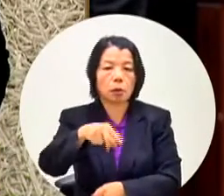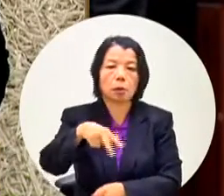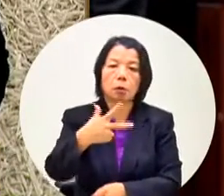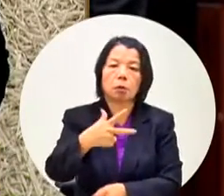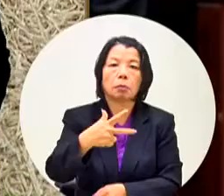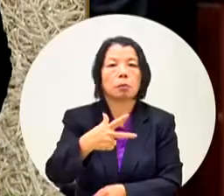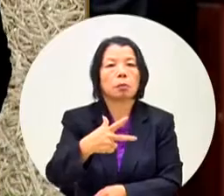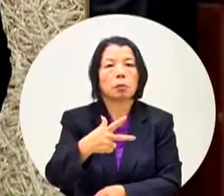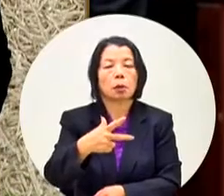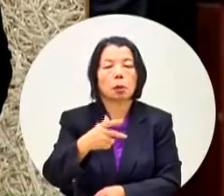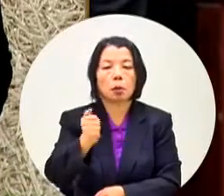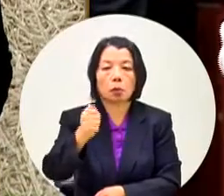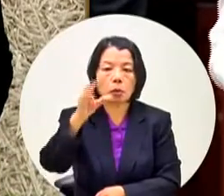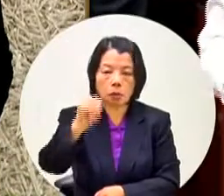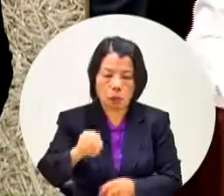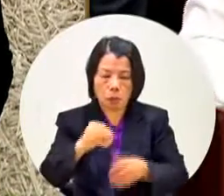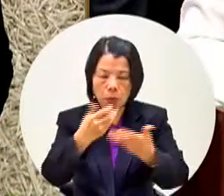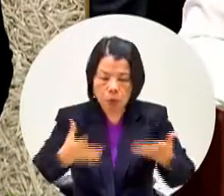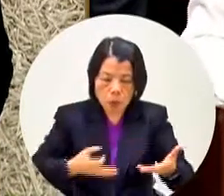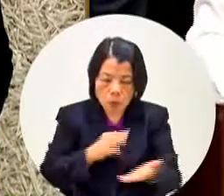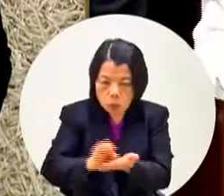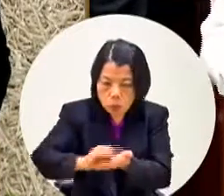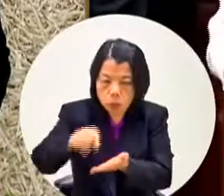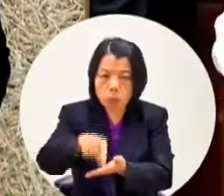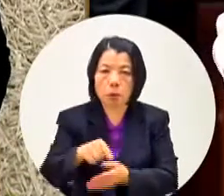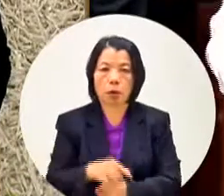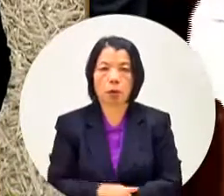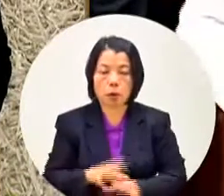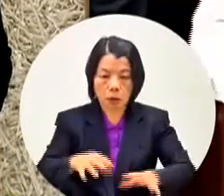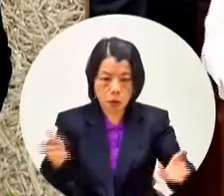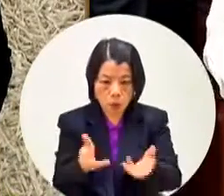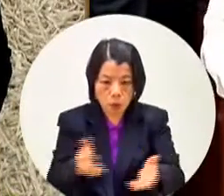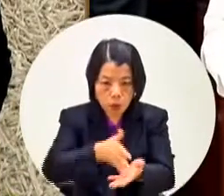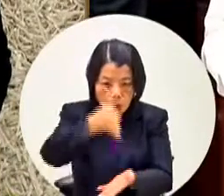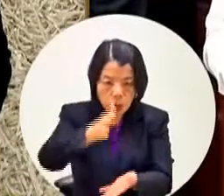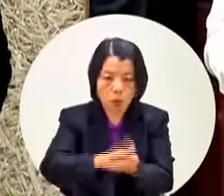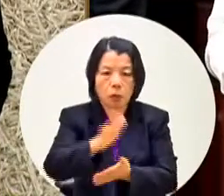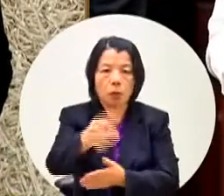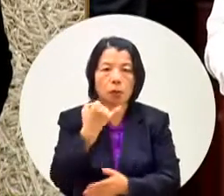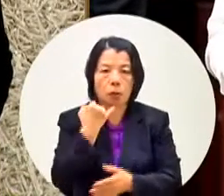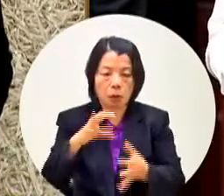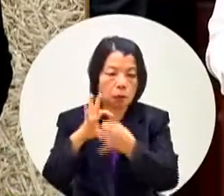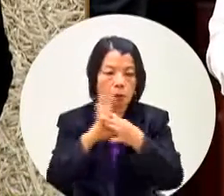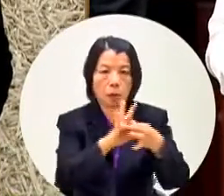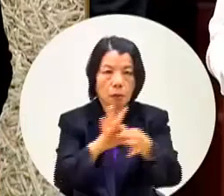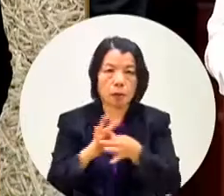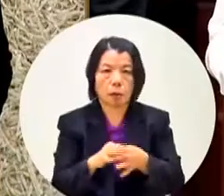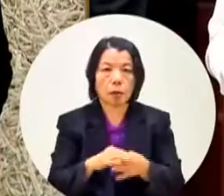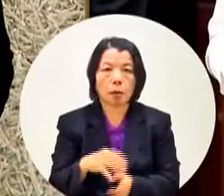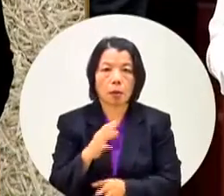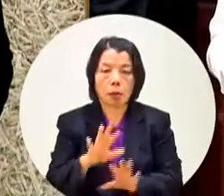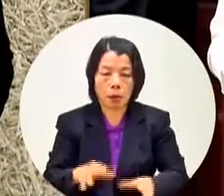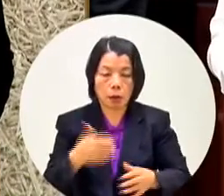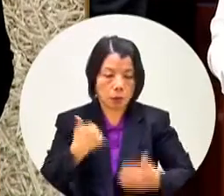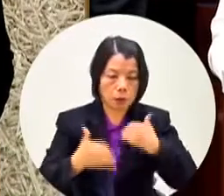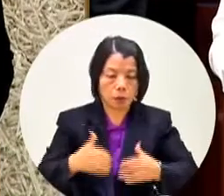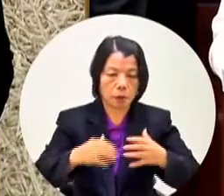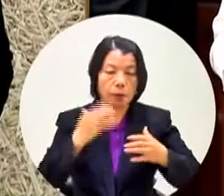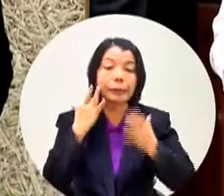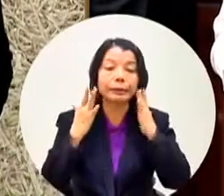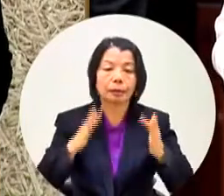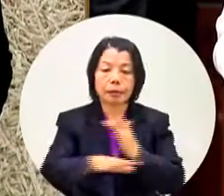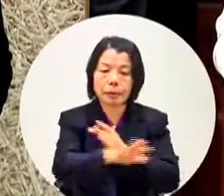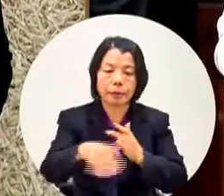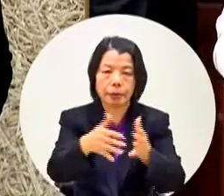有一些艺文活动啊，或者是一些带动经济好的一些文化消费吗？ 应该说那